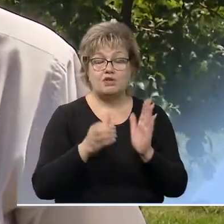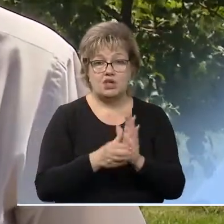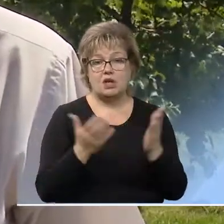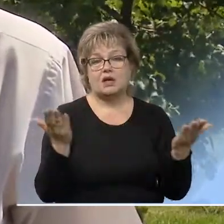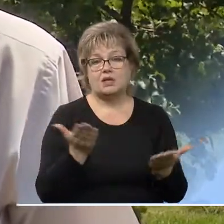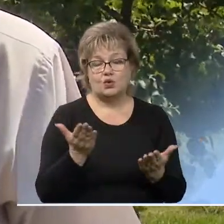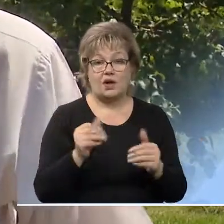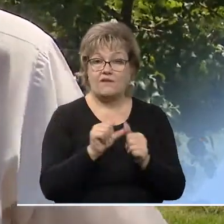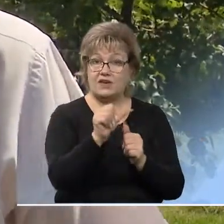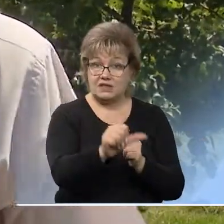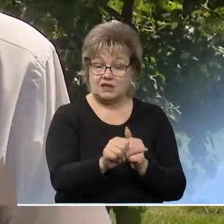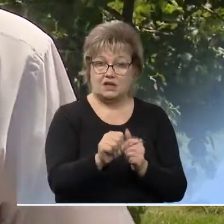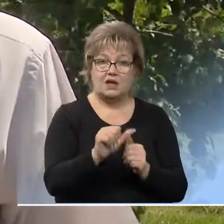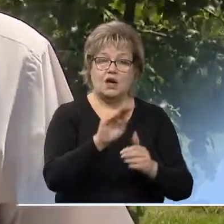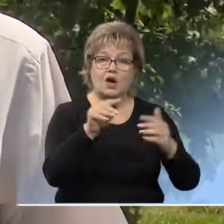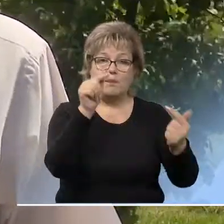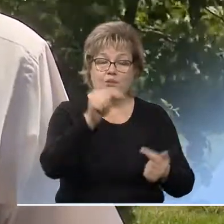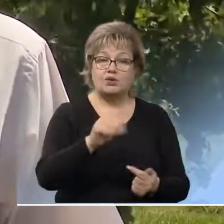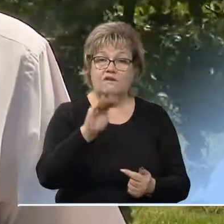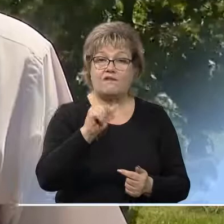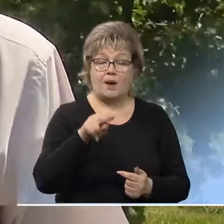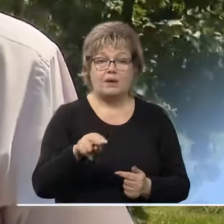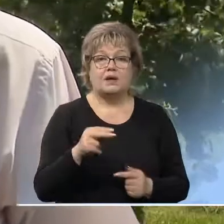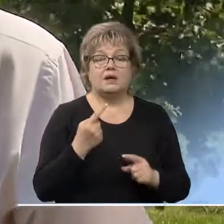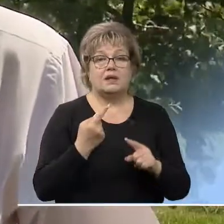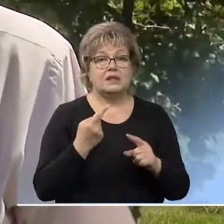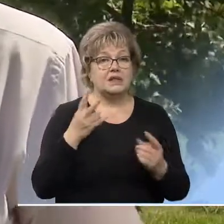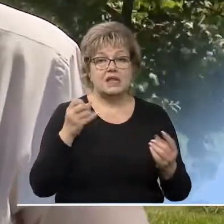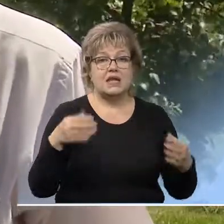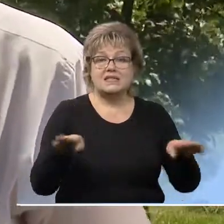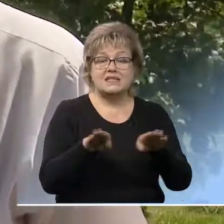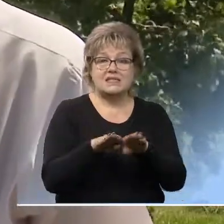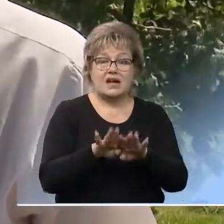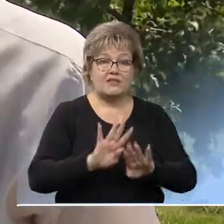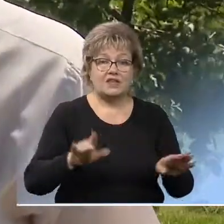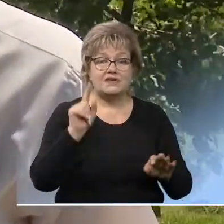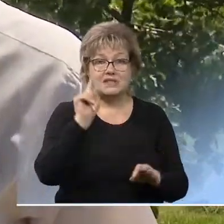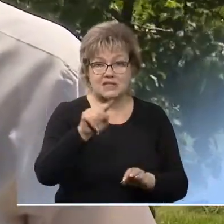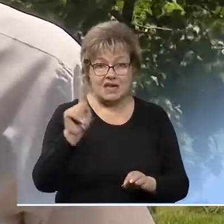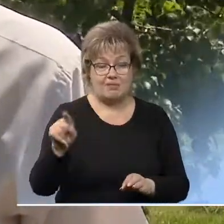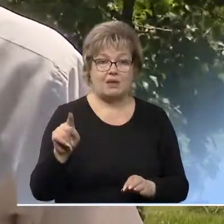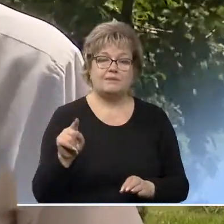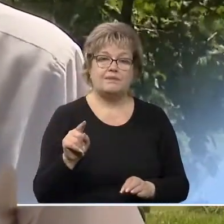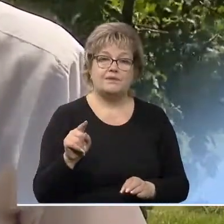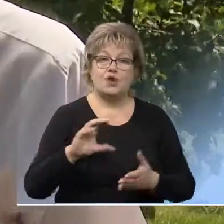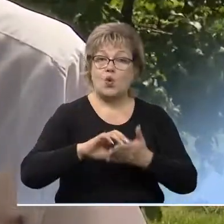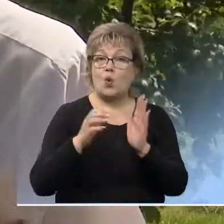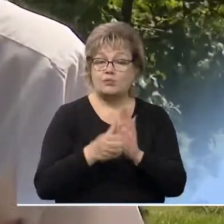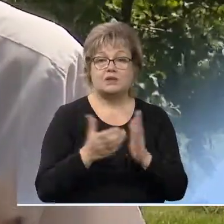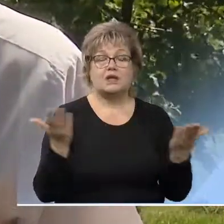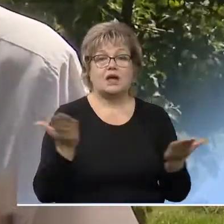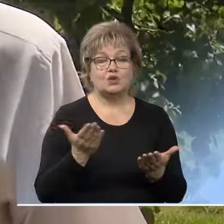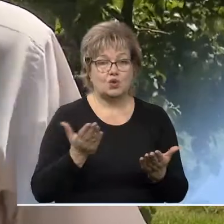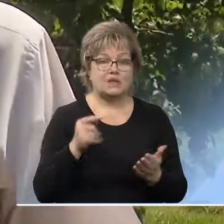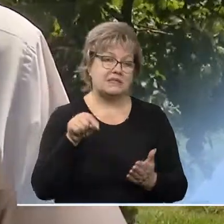помещение, которое выделено под ФАП, конечно же, не сопоставимо с теми вот